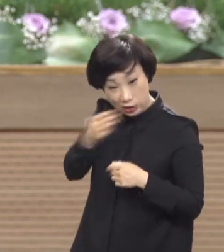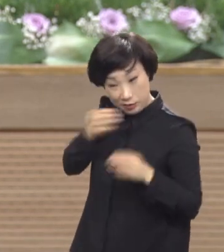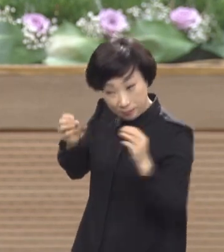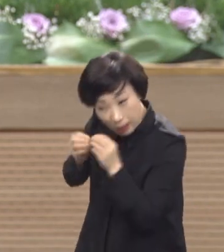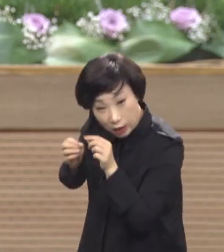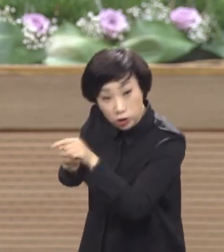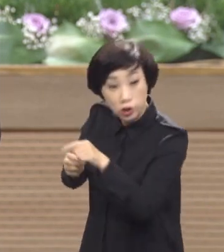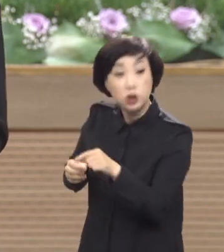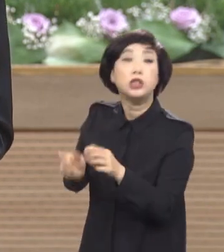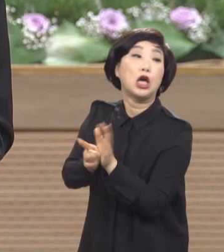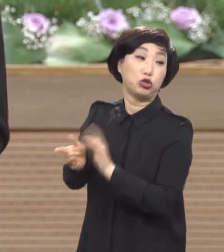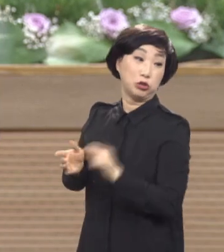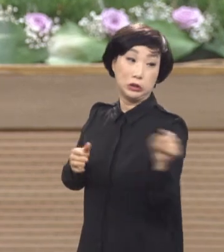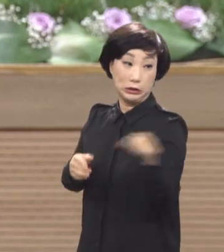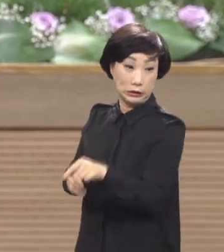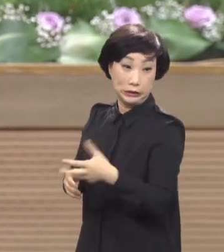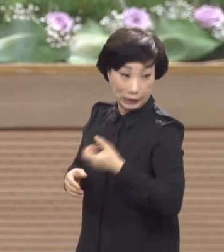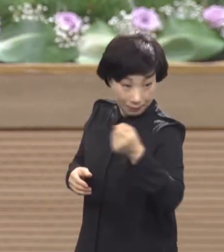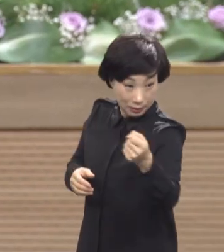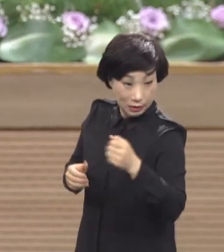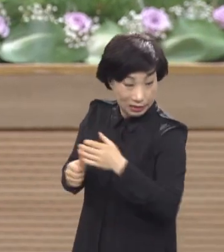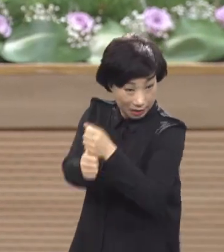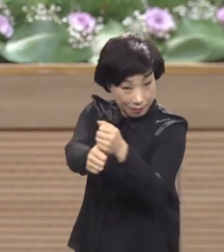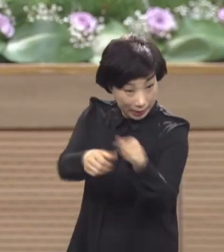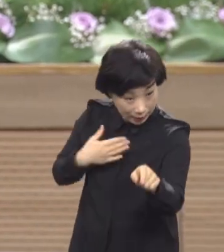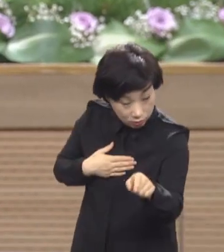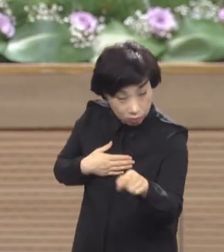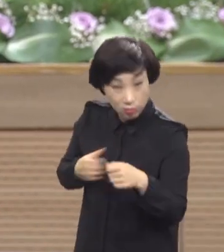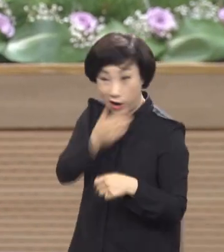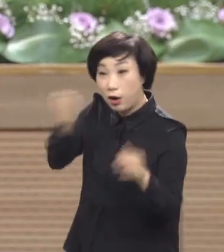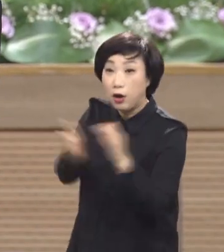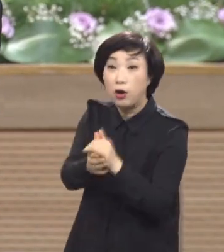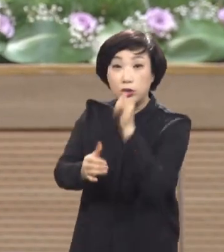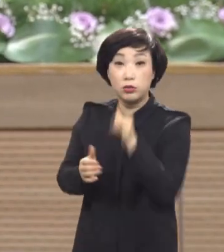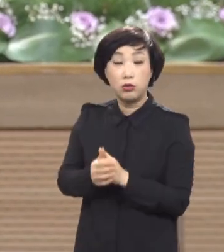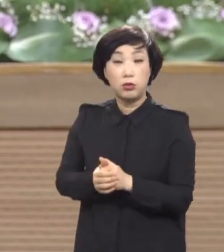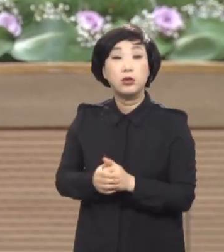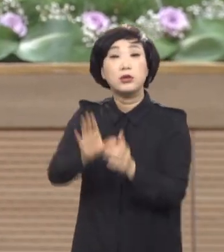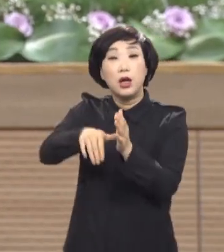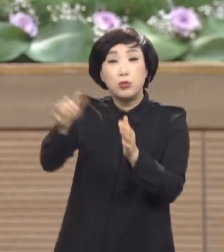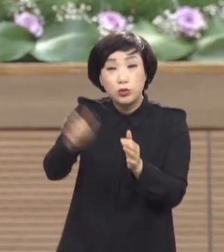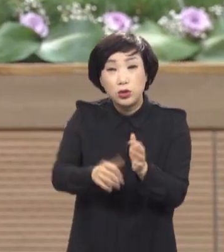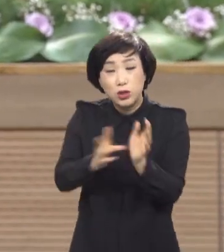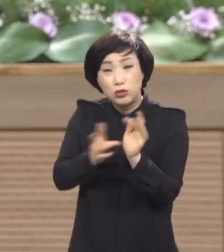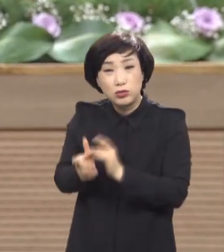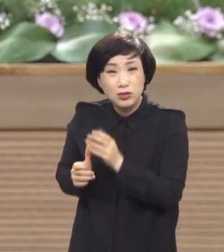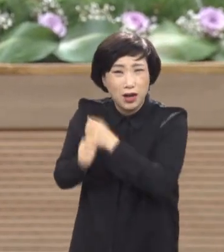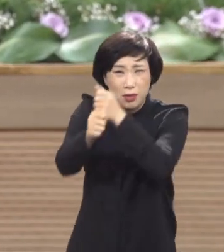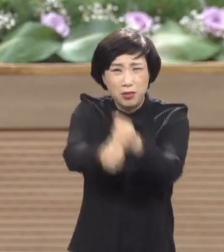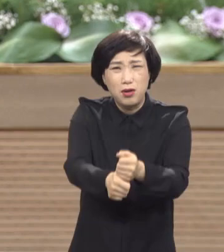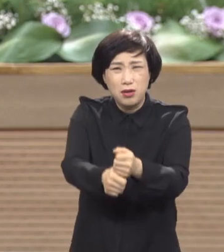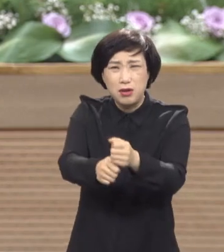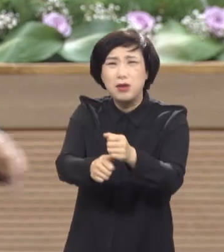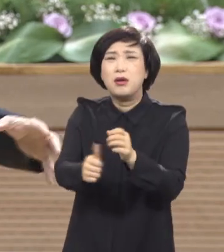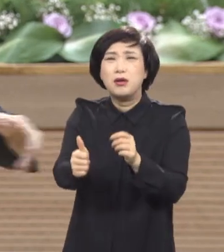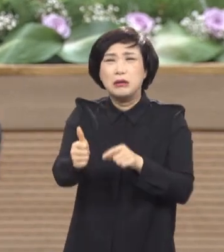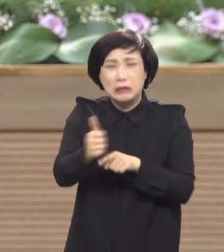그때부터 당하는 심문과 고통과 조롱과 멸시와 천대와 무시와